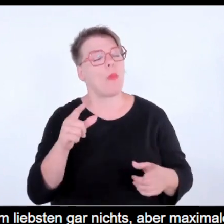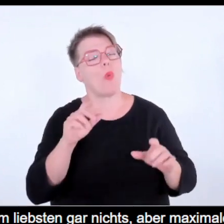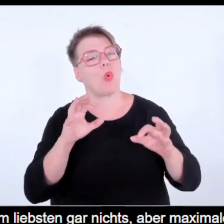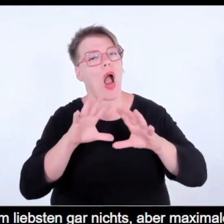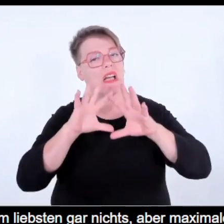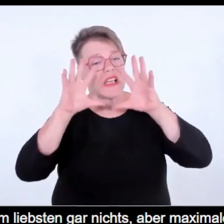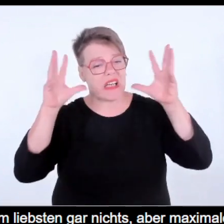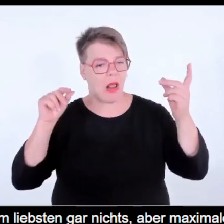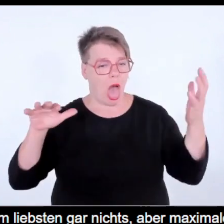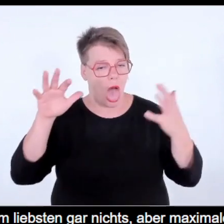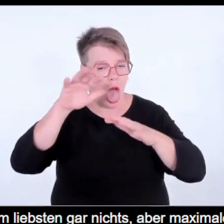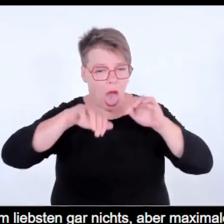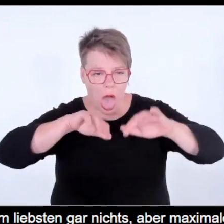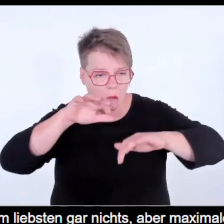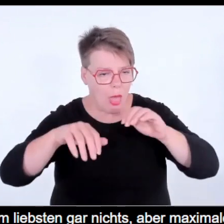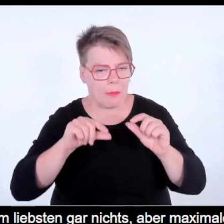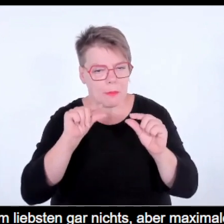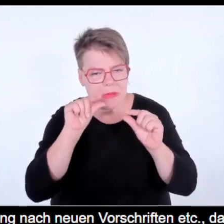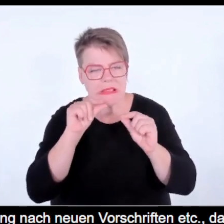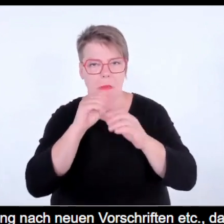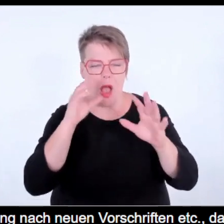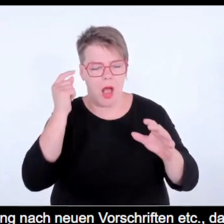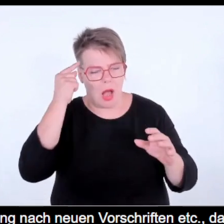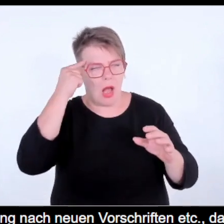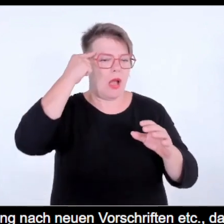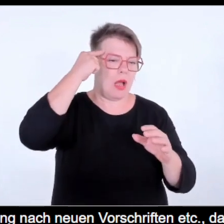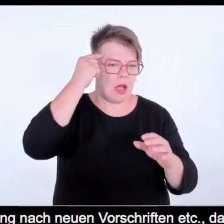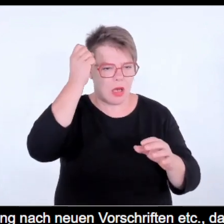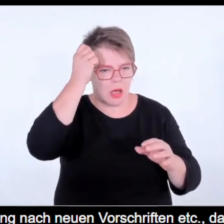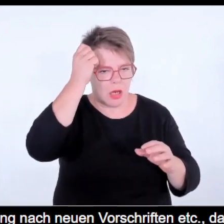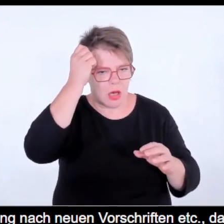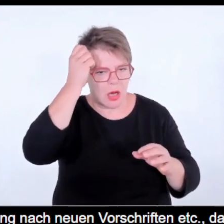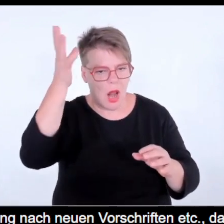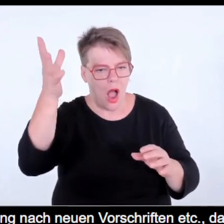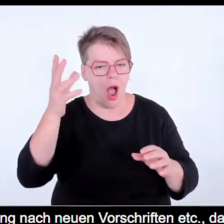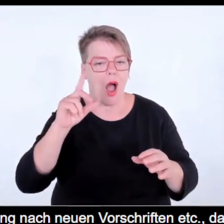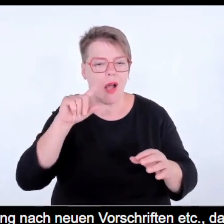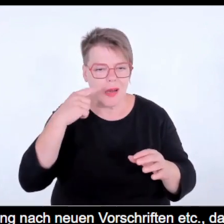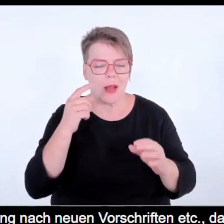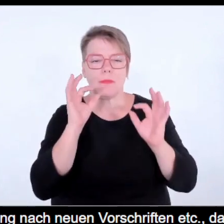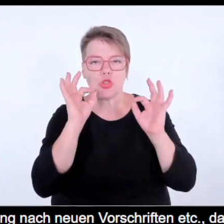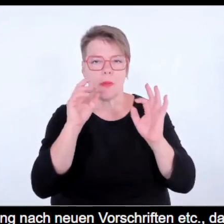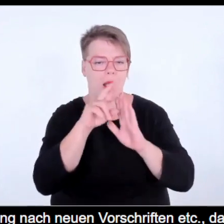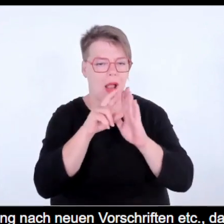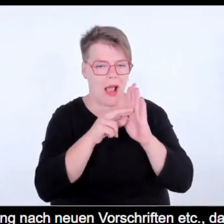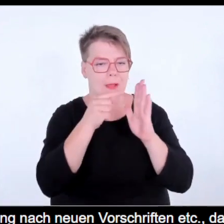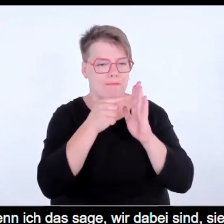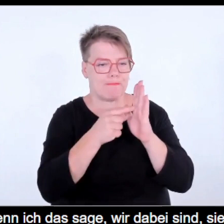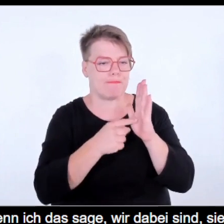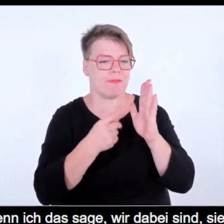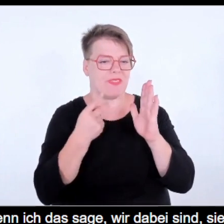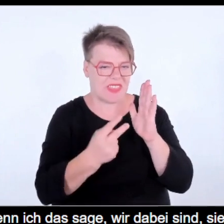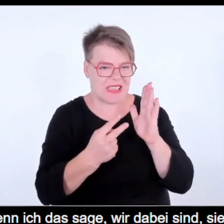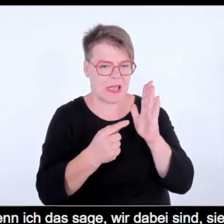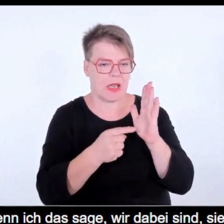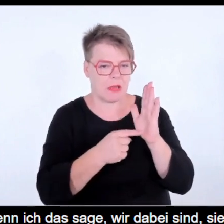Vorschrift, manche Statistik, manche Befragung auch reduzieren. Auch da wären die Unternehmen nicht undankbar. Aber deswegen bleibt es,